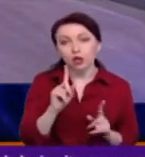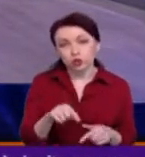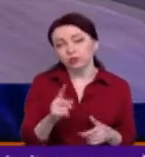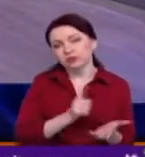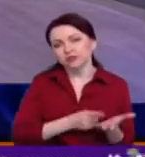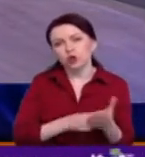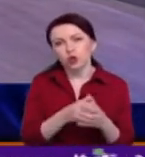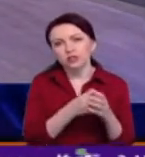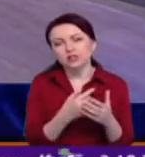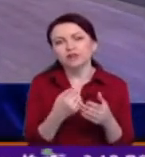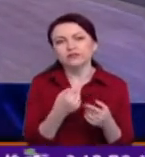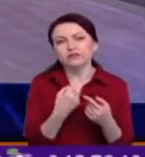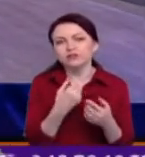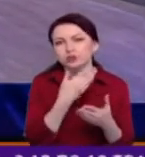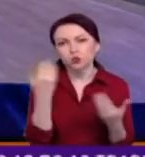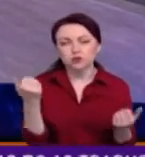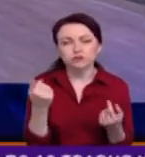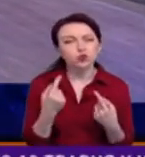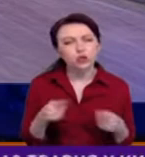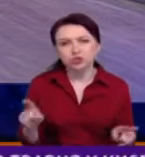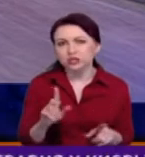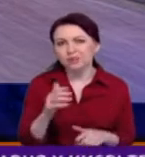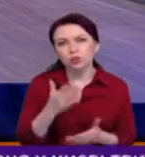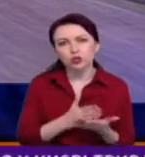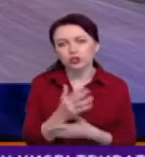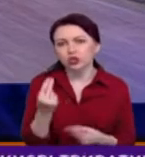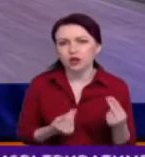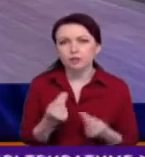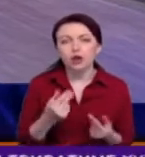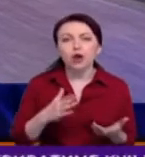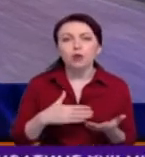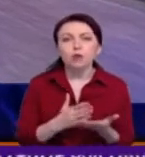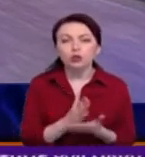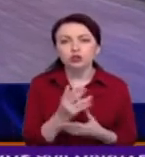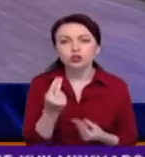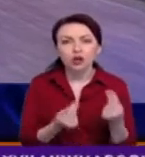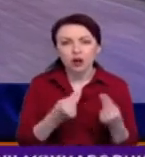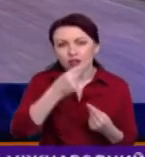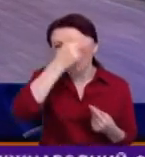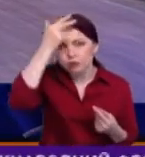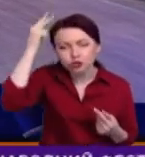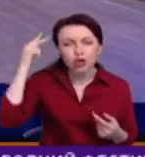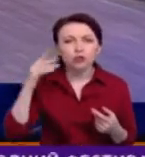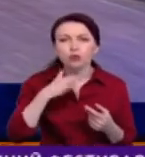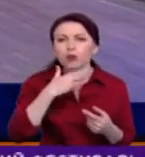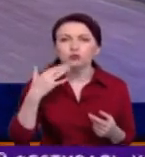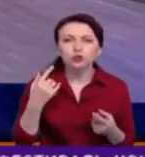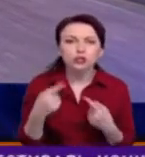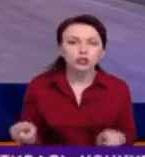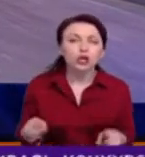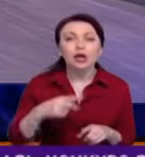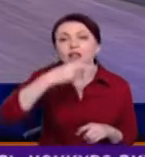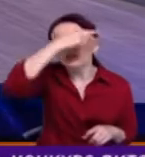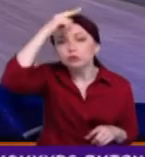всі інші речі – це політична гра. На що розрахована політична гра зі сторони Тимошенко і багатьох інших? Тимошенко